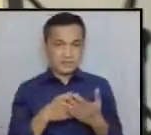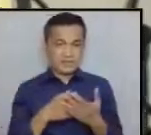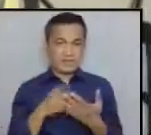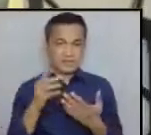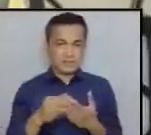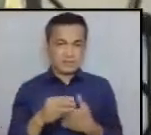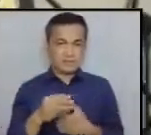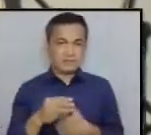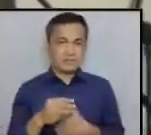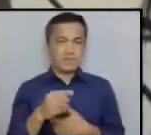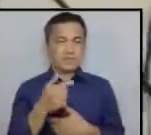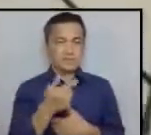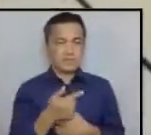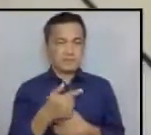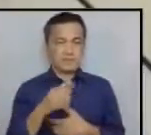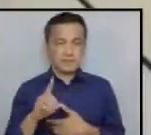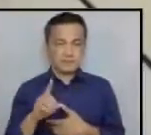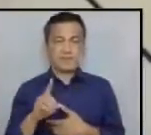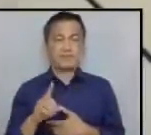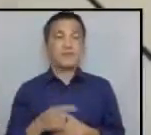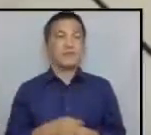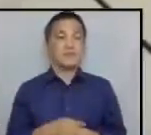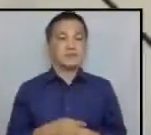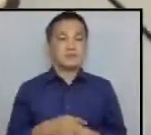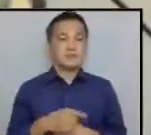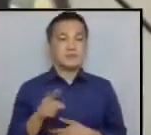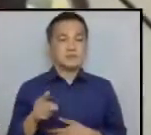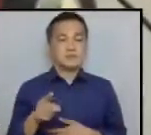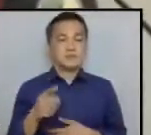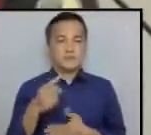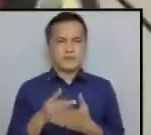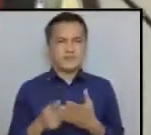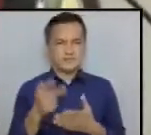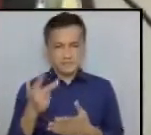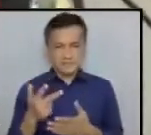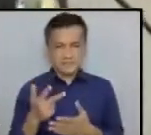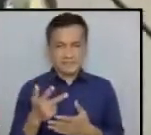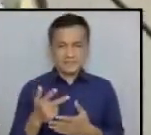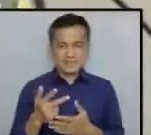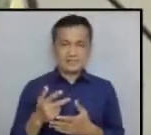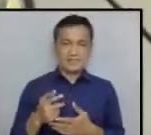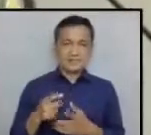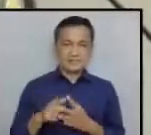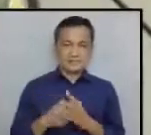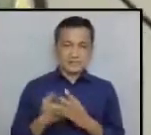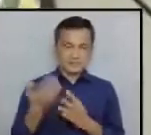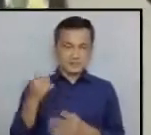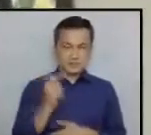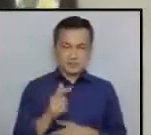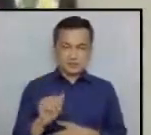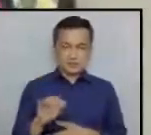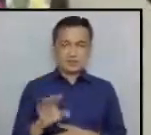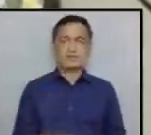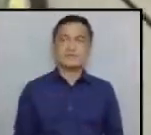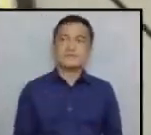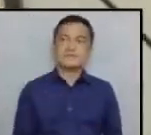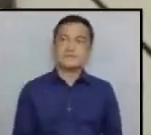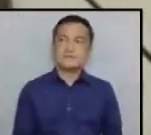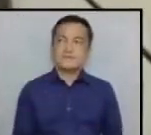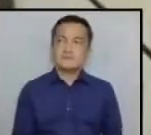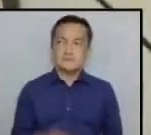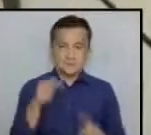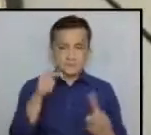Development dito sa PTNI or GFPS. Part 3 na siya kasi nag-start siya noong 2015 at ang aim niya ay matulungan ng ating